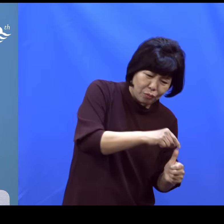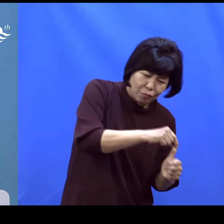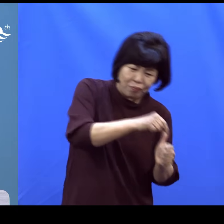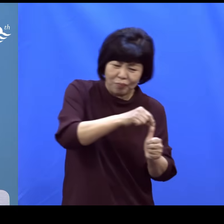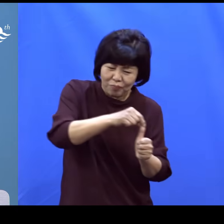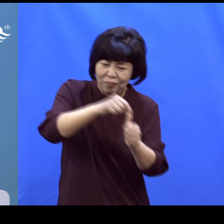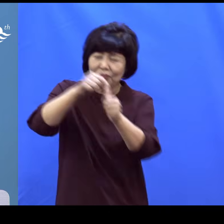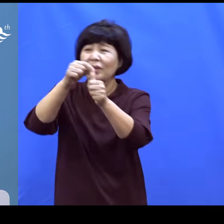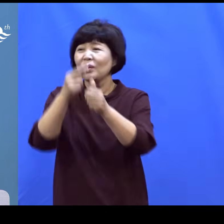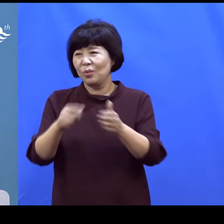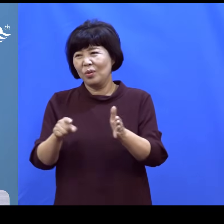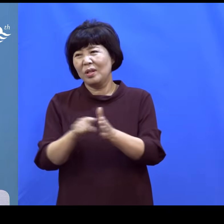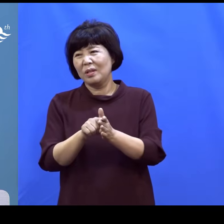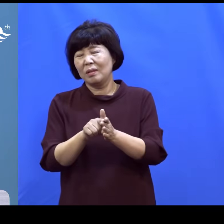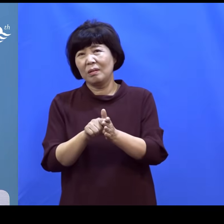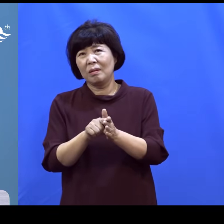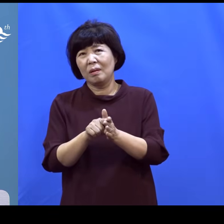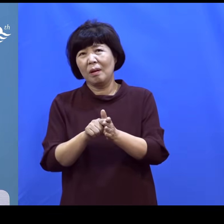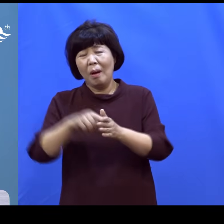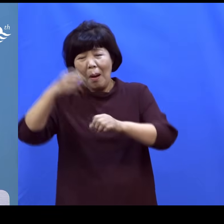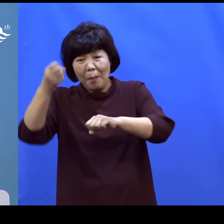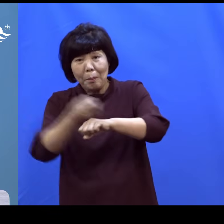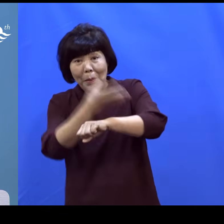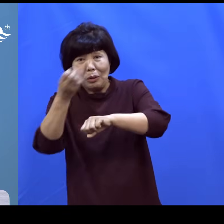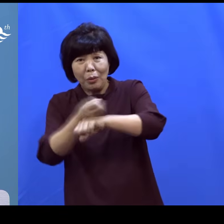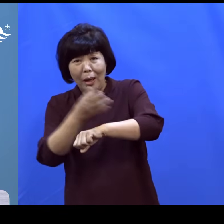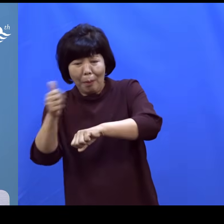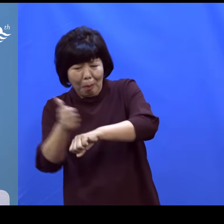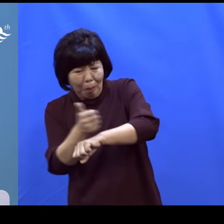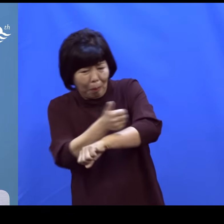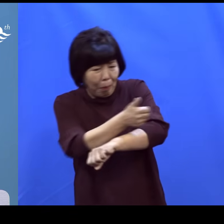있는 사람을 건져내는, 자칫하면 나도 죽을.